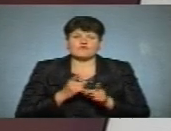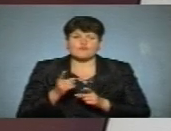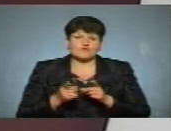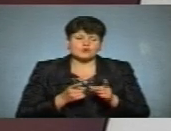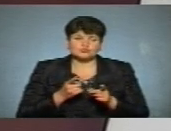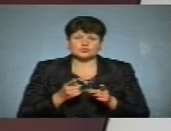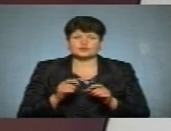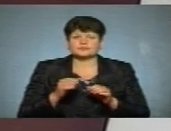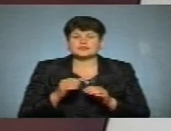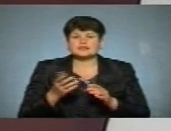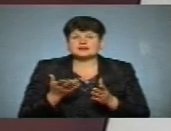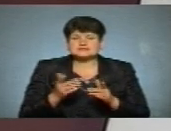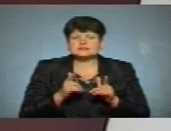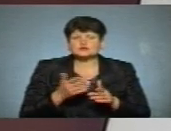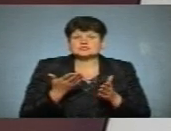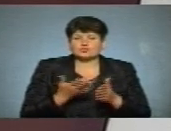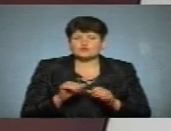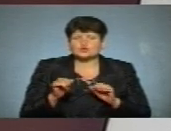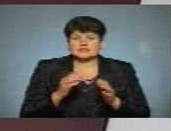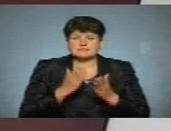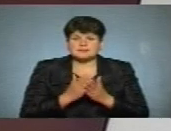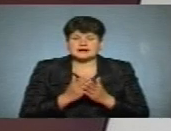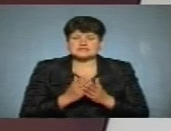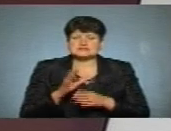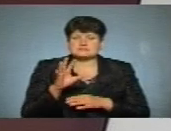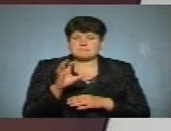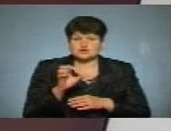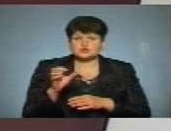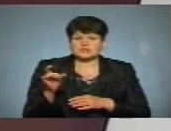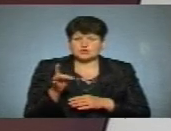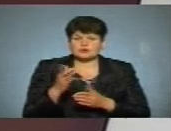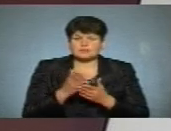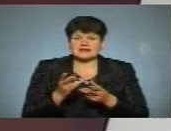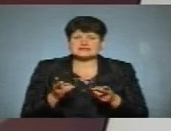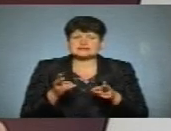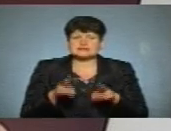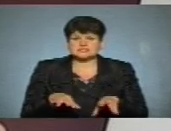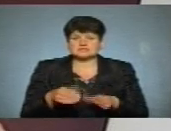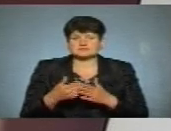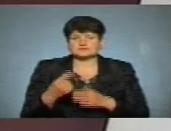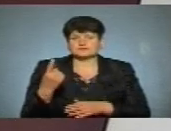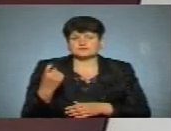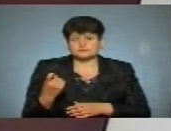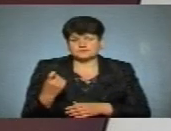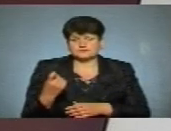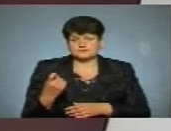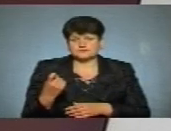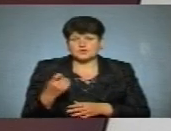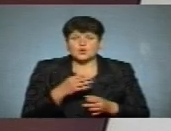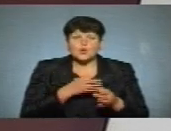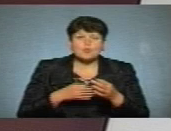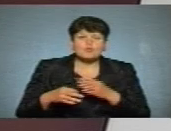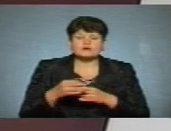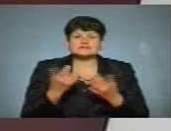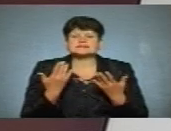адміністративно-територіального устрою, згідно з якою в Україні має з майже 500 районів має залишитися близько 100. Обговорення щодо того,